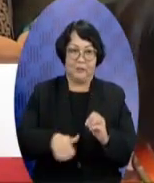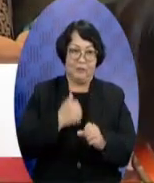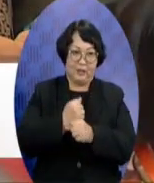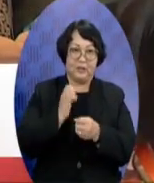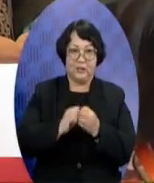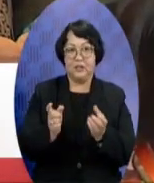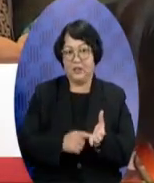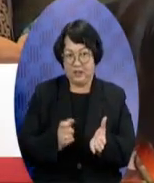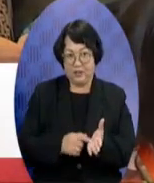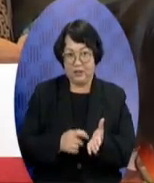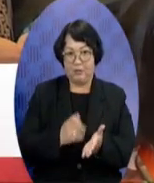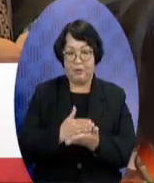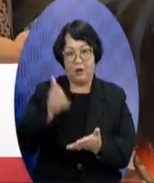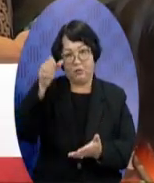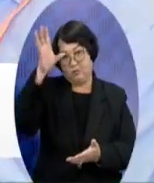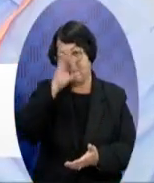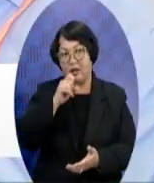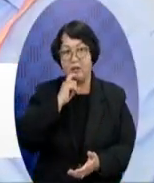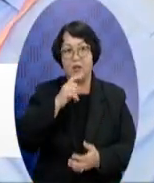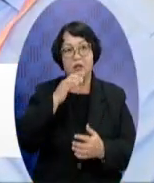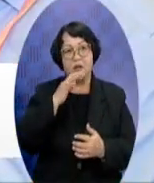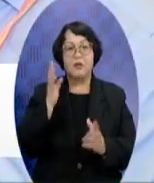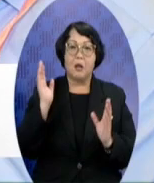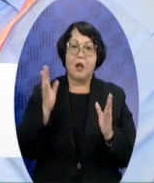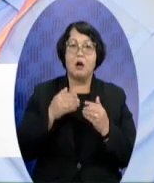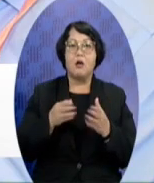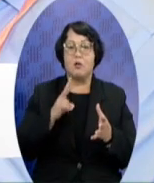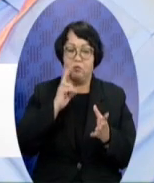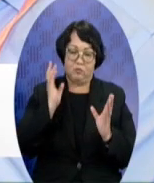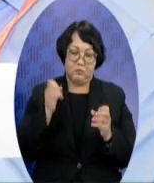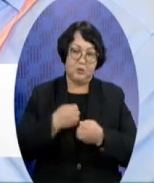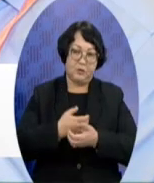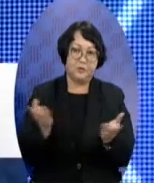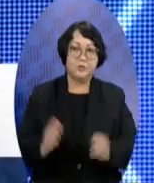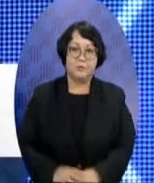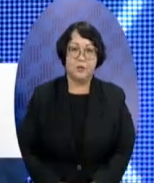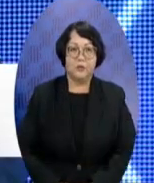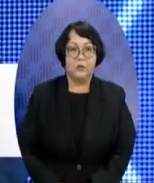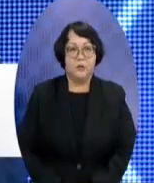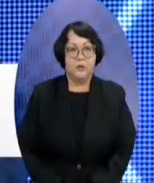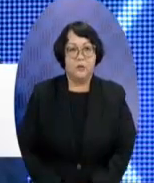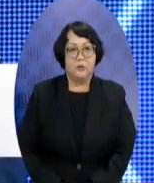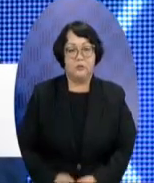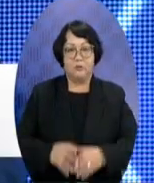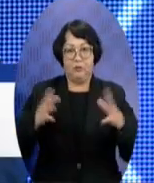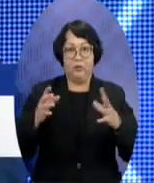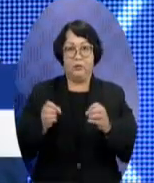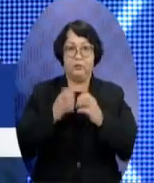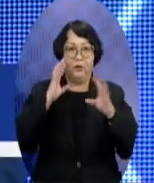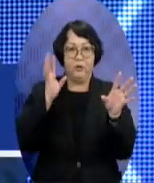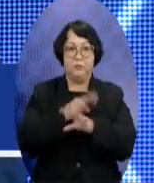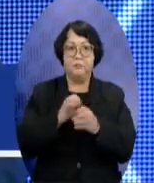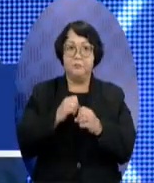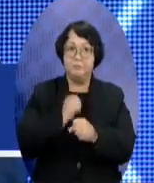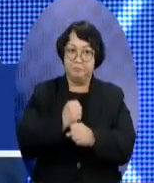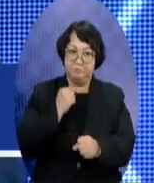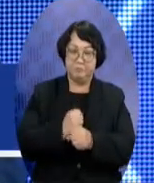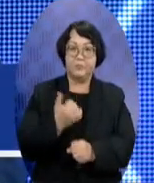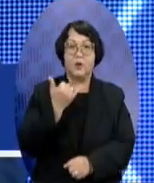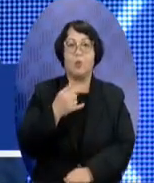ажиллах шаардлагатай байгааг ерөнхий сайд хүрэлцэх зөвлөгөөнийг нээж хэлсэн үгэндээ онцлсан юм а. Том том бүтээн байгуулалтын ажилтнууд